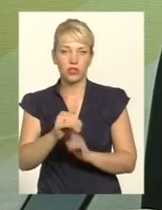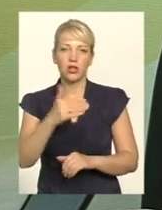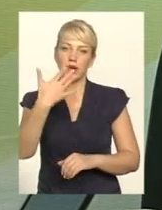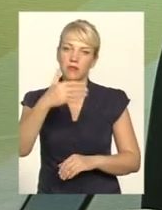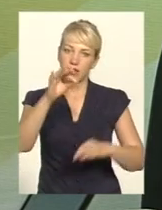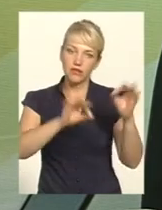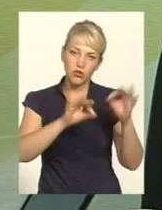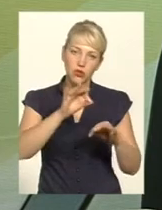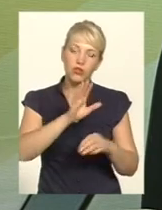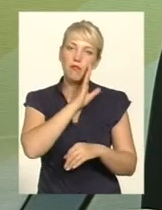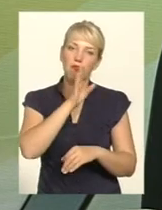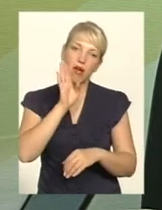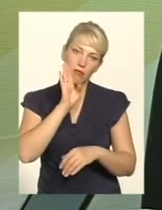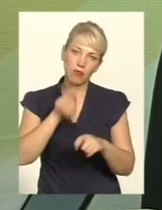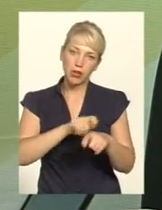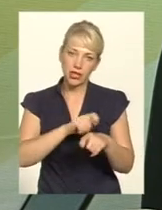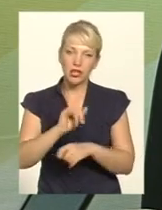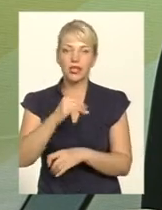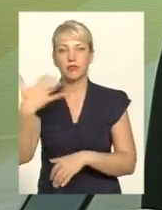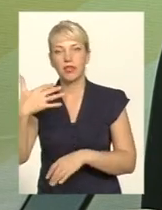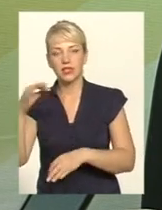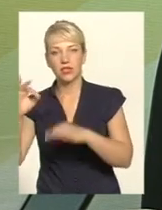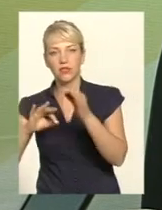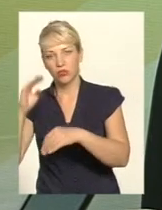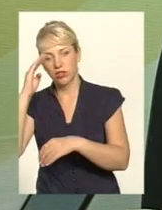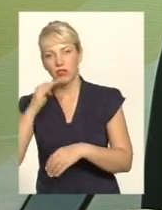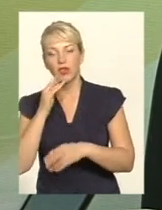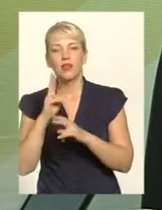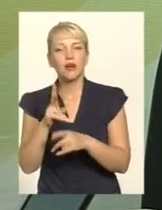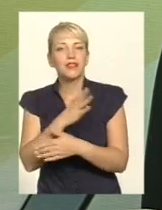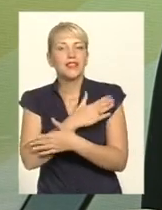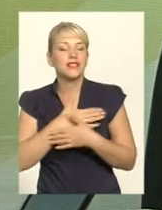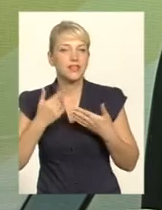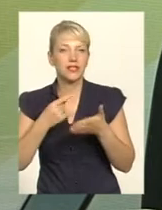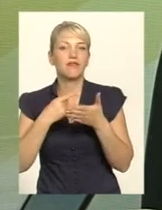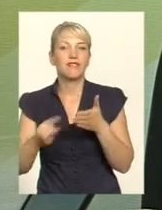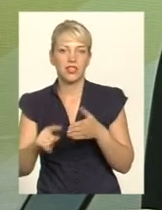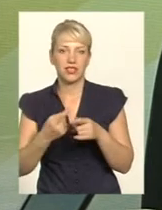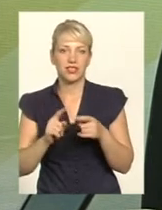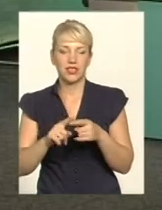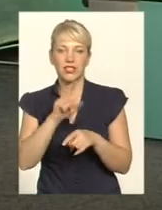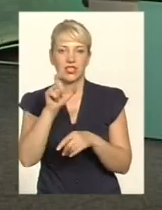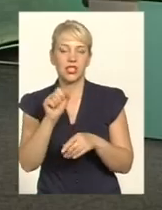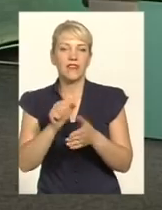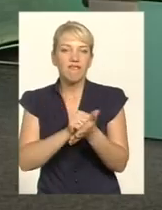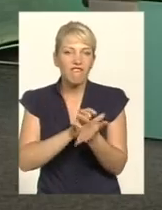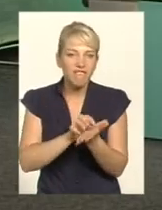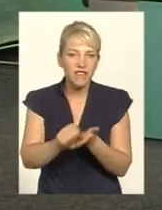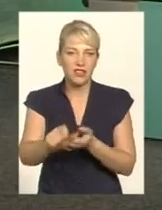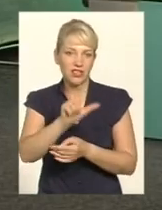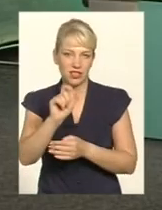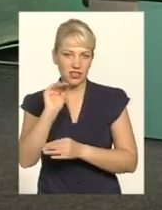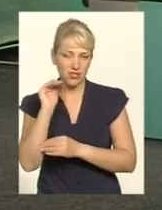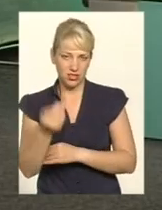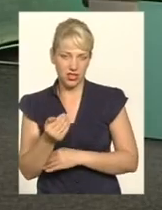генетичного маминого матеріалу, 50% татового. Як би ви не хотіли викреслити це життя дитини, витравити, ви ніколи цього не зможете зробити.